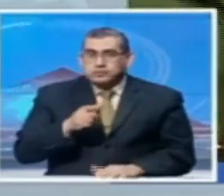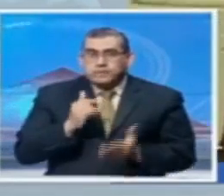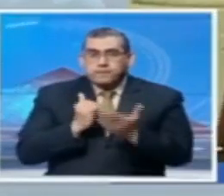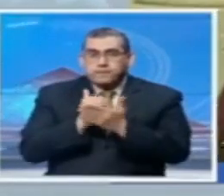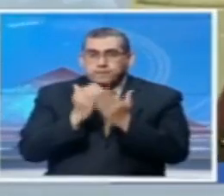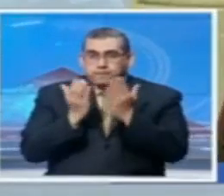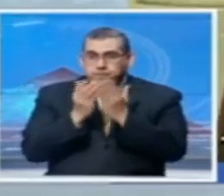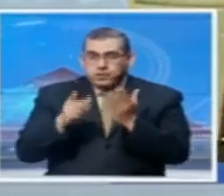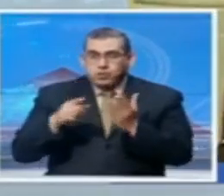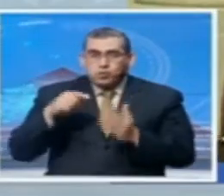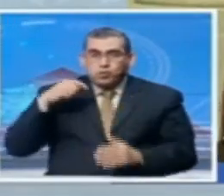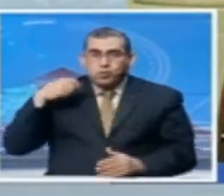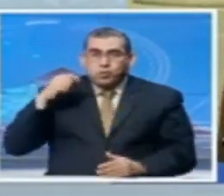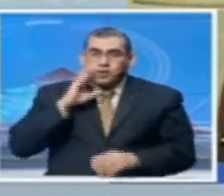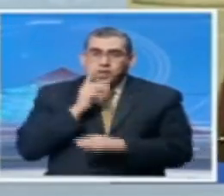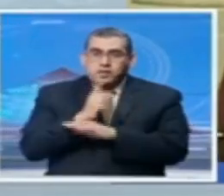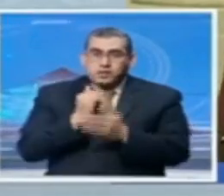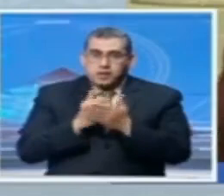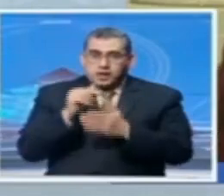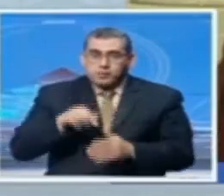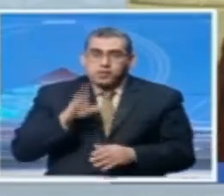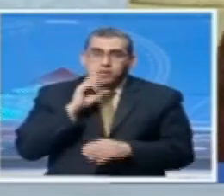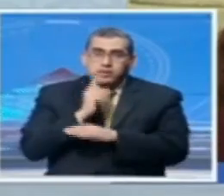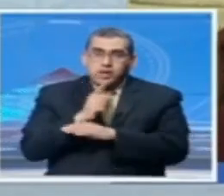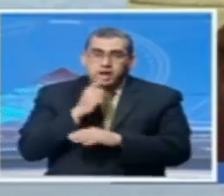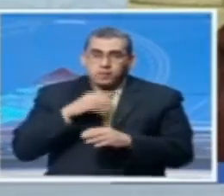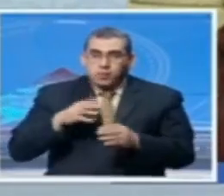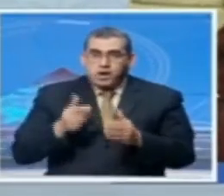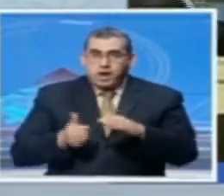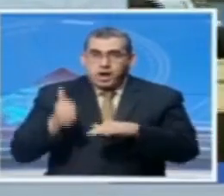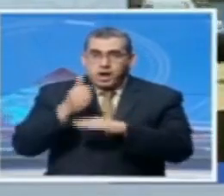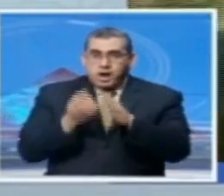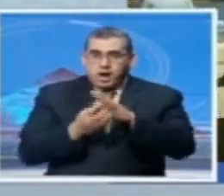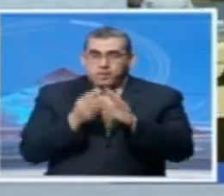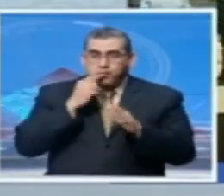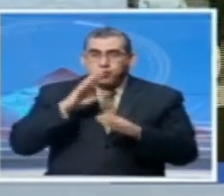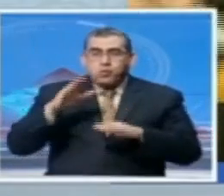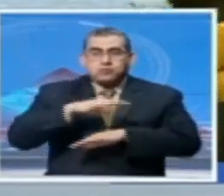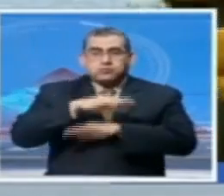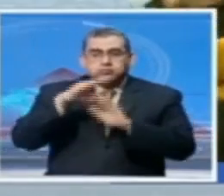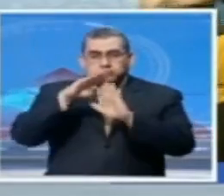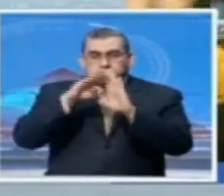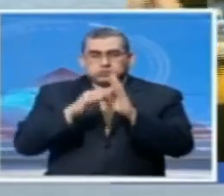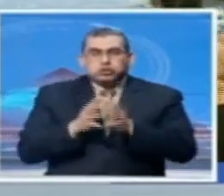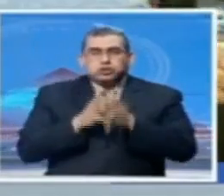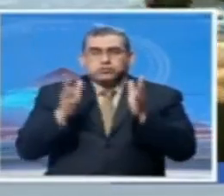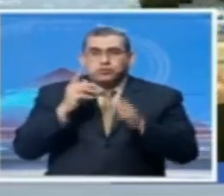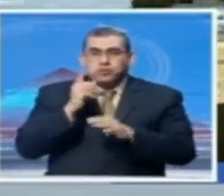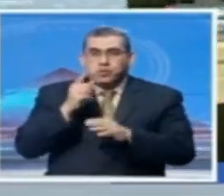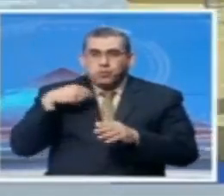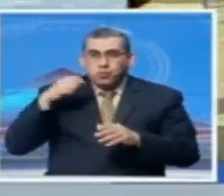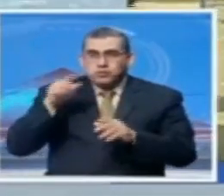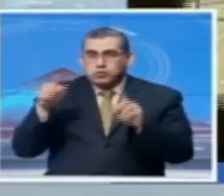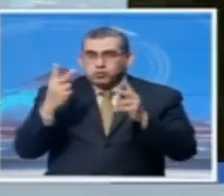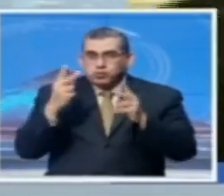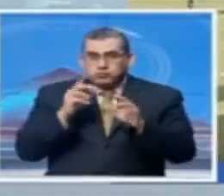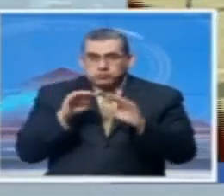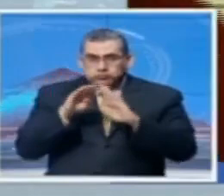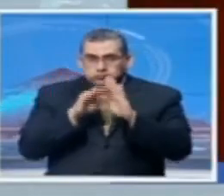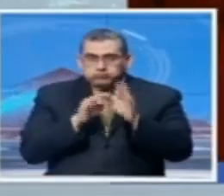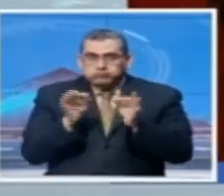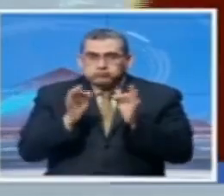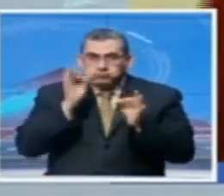المدارس وزاره التربيه والتعليم والتعليم العالي كان هناك التزام كبير من قبل الوزارتين في